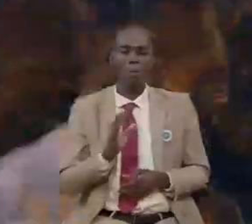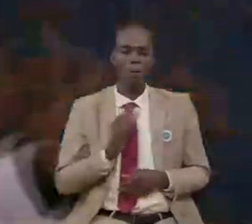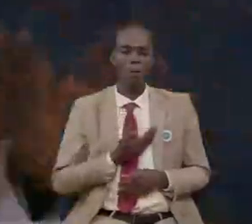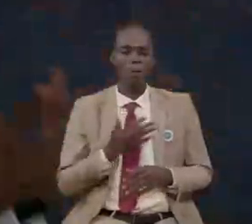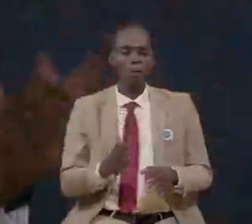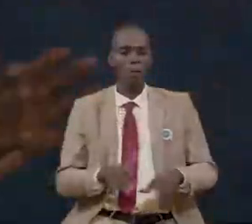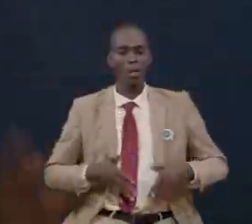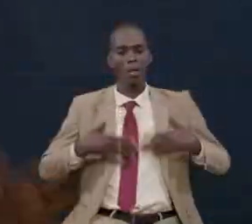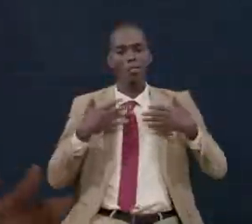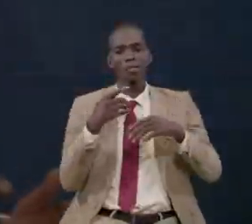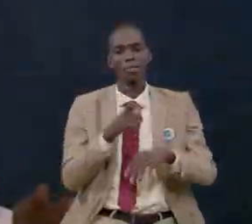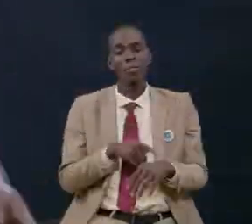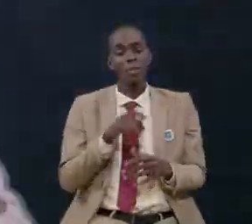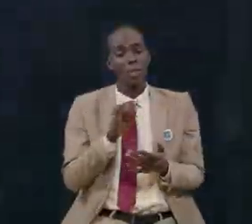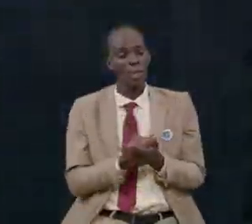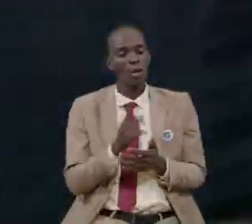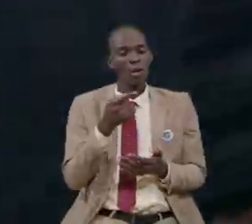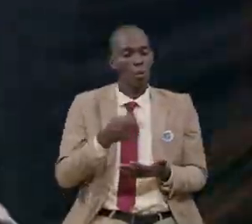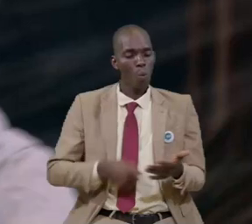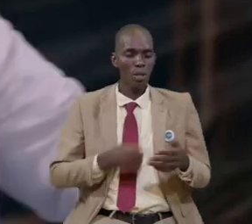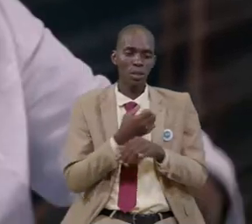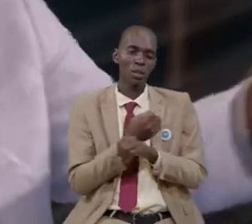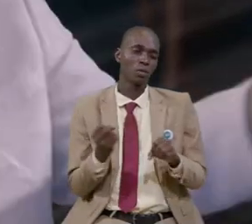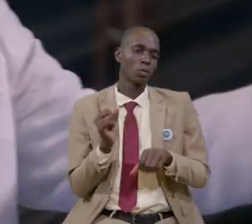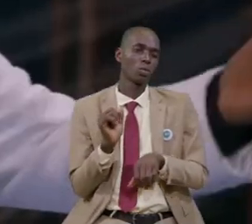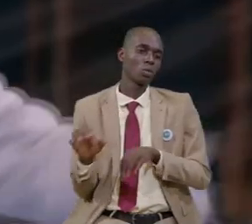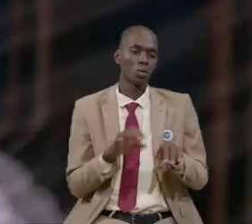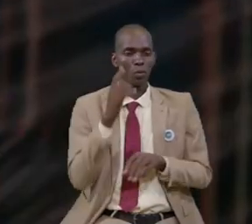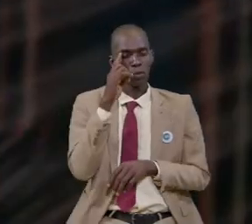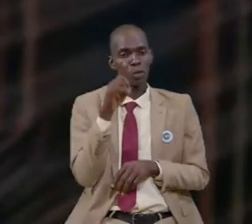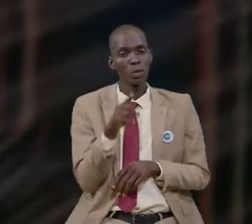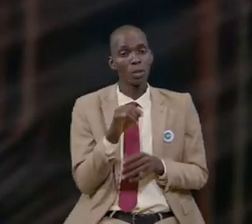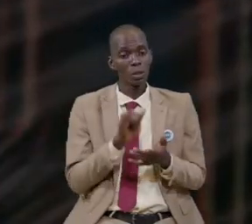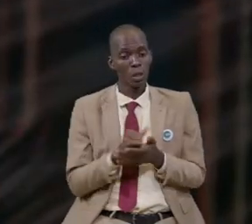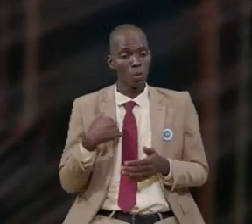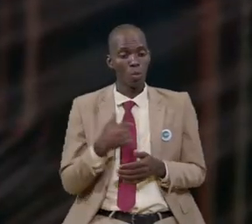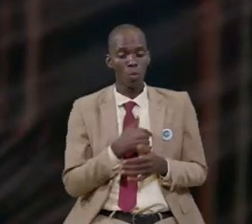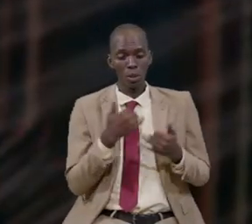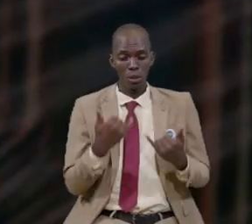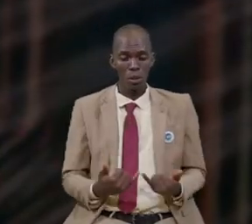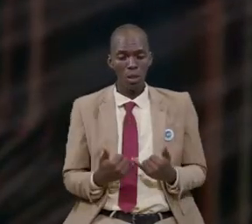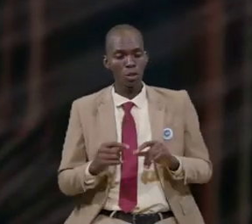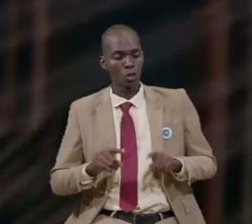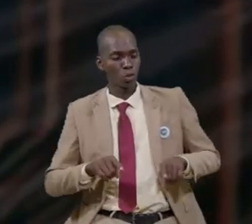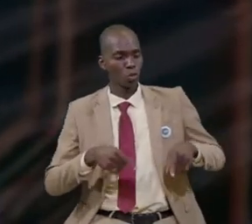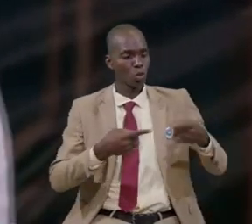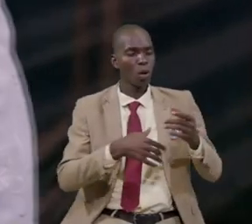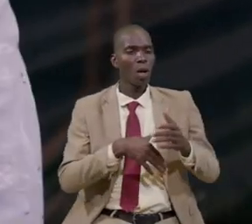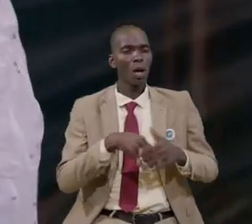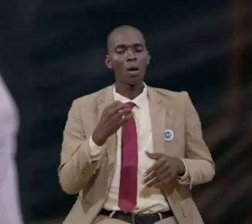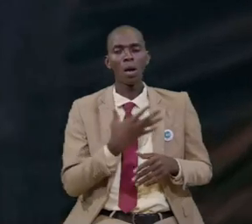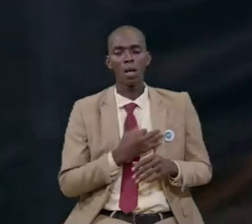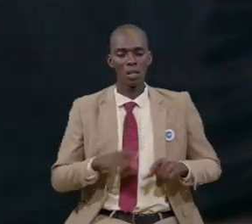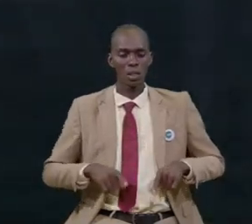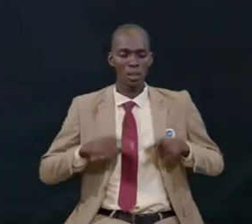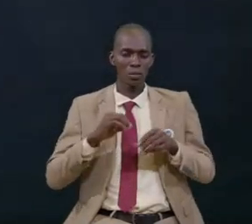vie. C'est ce que le salut fait, que maintenant nous sortons et nous vivons dans la sainteté. Que veut dire